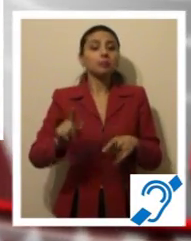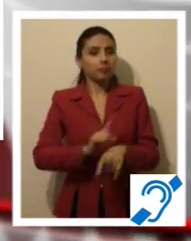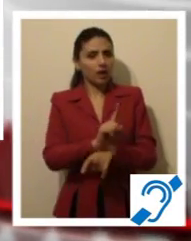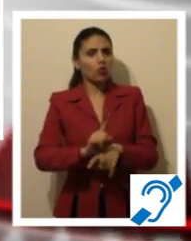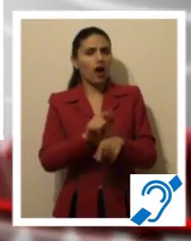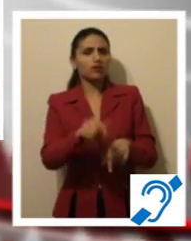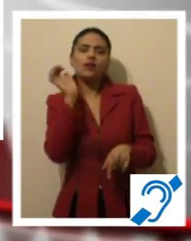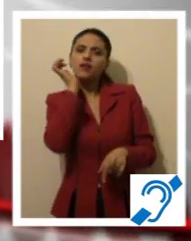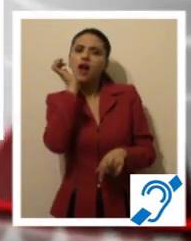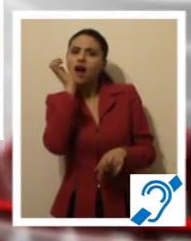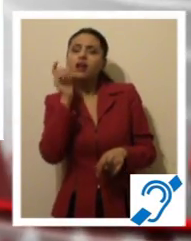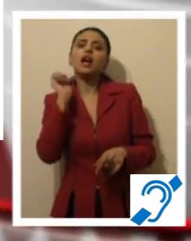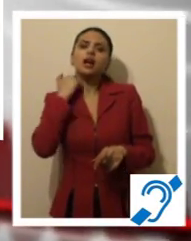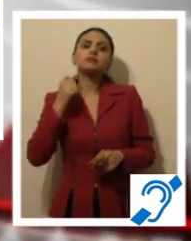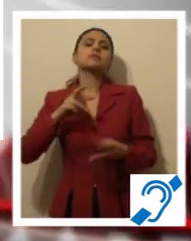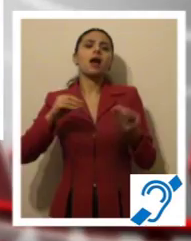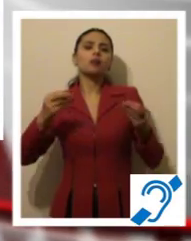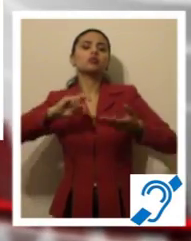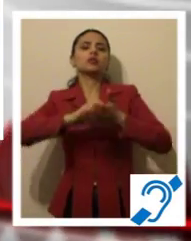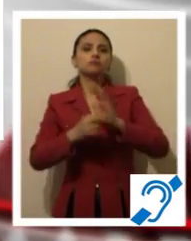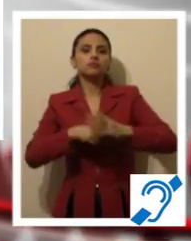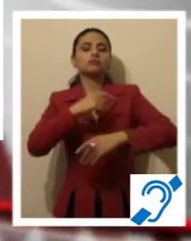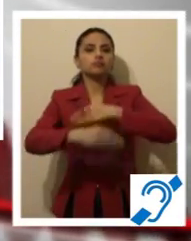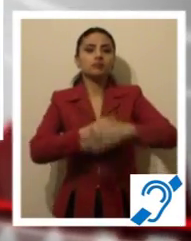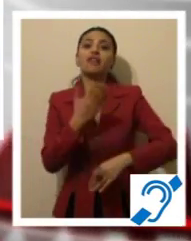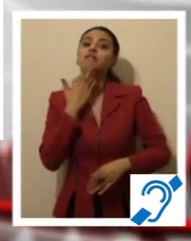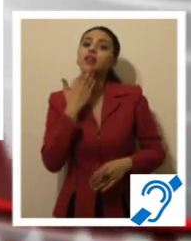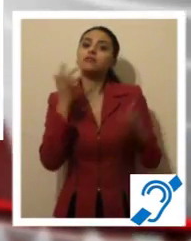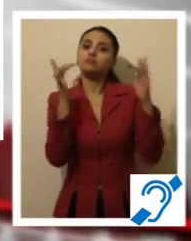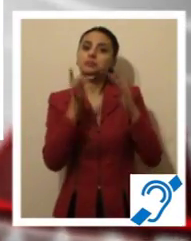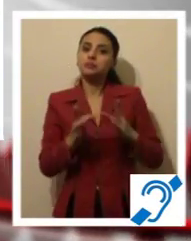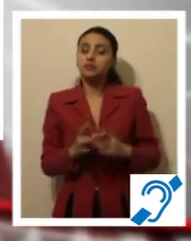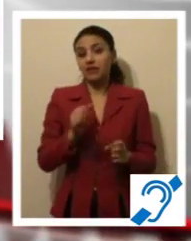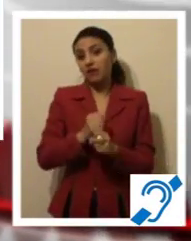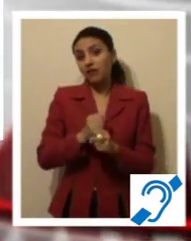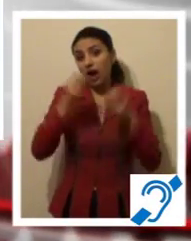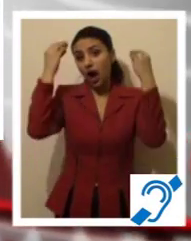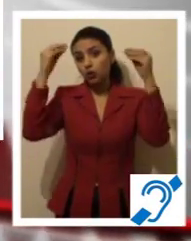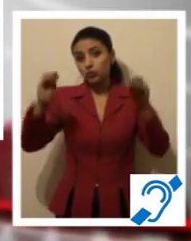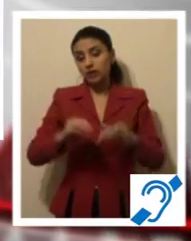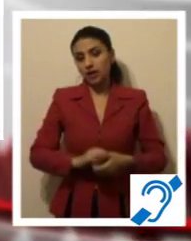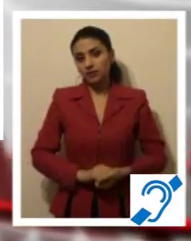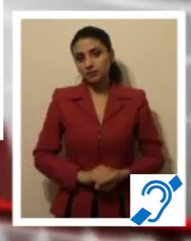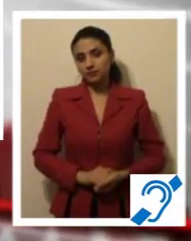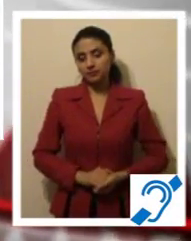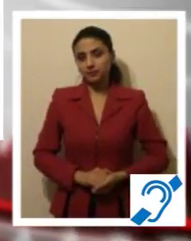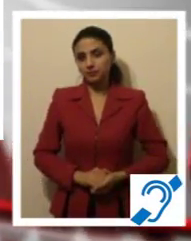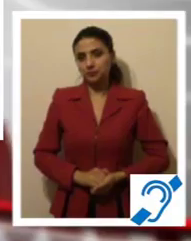vor susține mai multe partide de verificare numele adversarelor, urmând să fie anunțate pe parcurs.